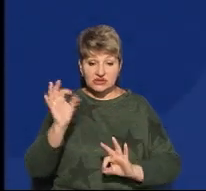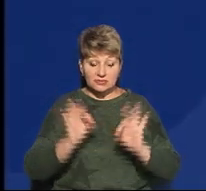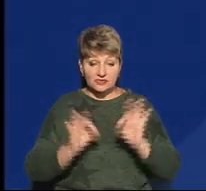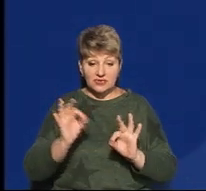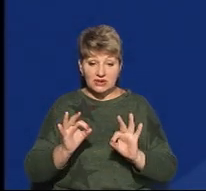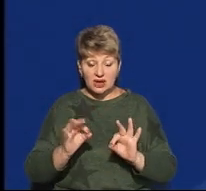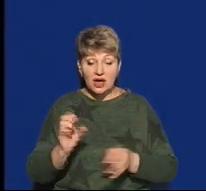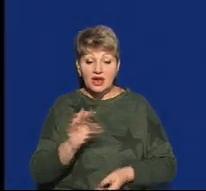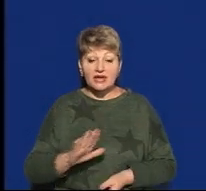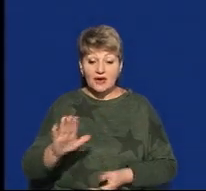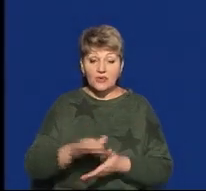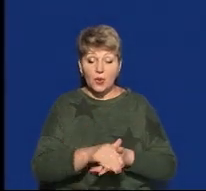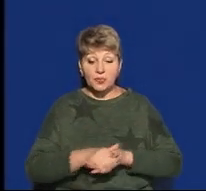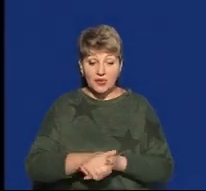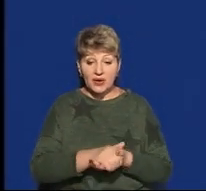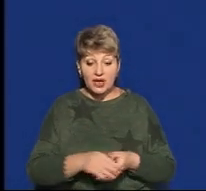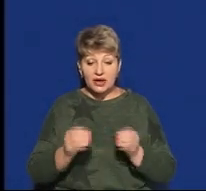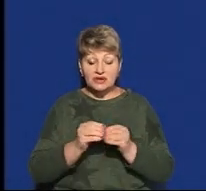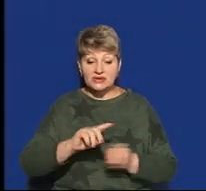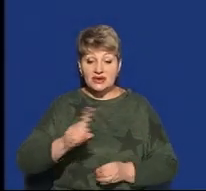12,8%, «Європейська солідарність» –